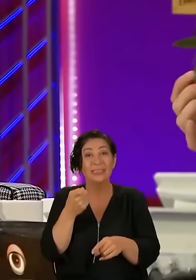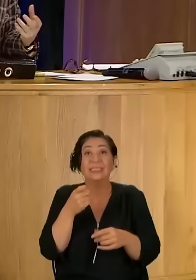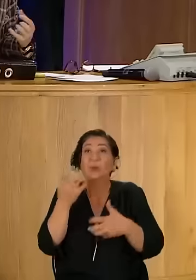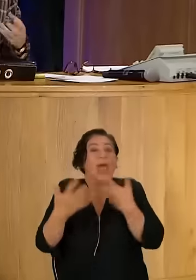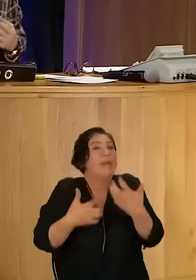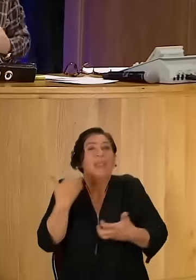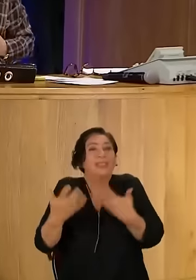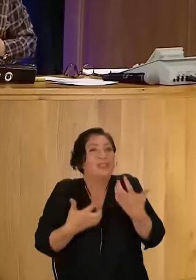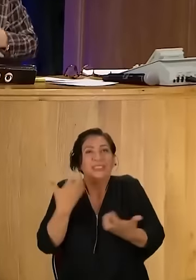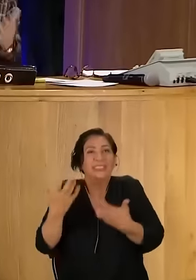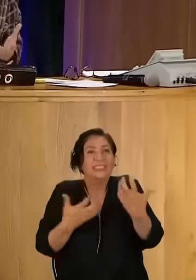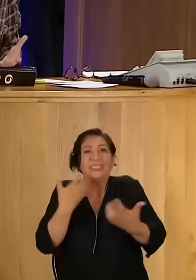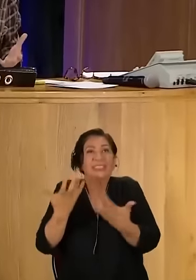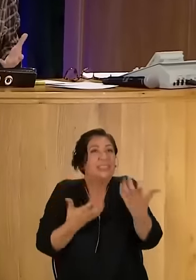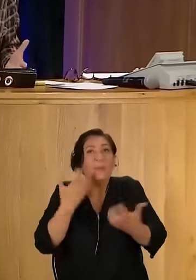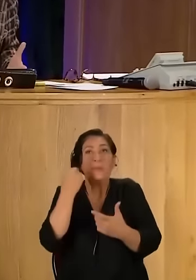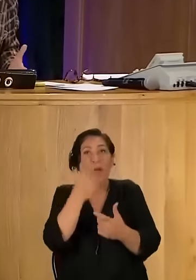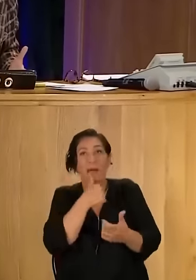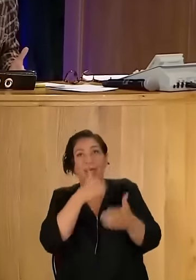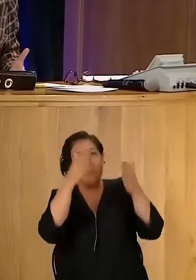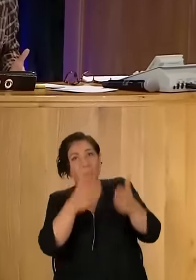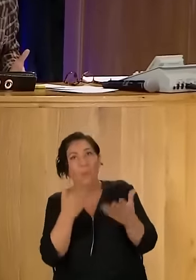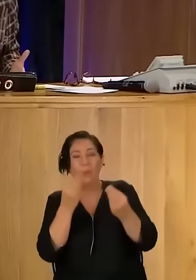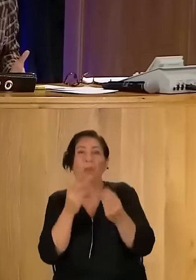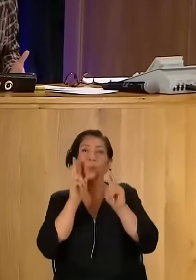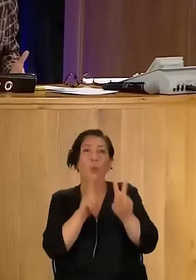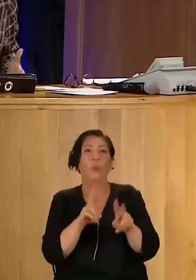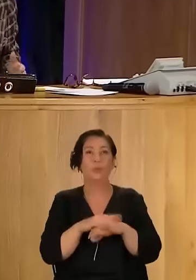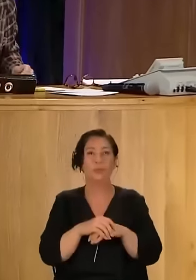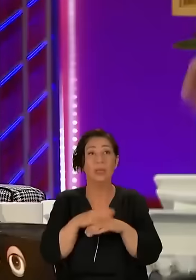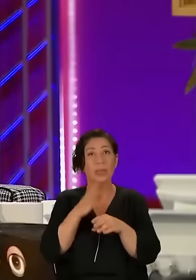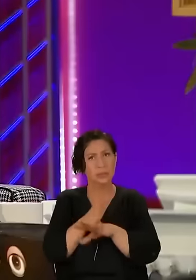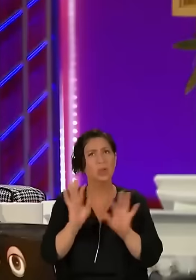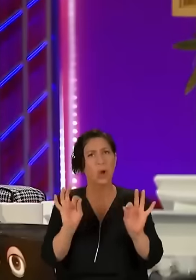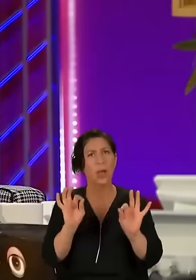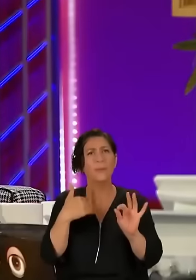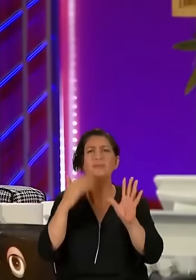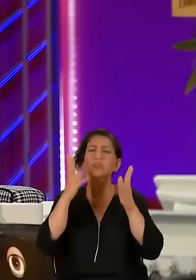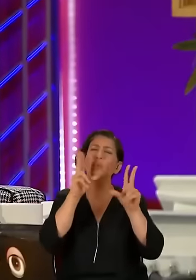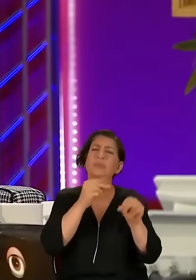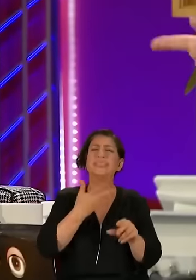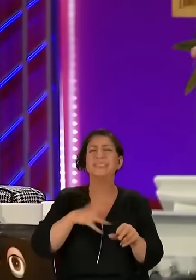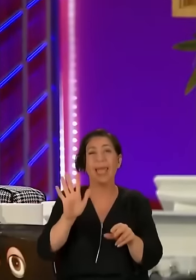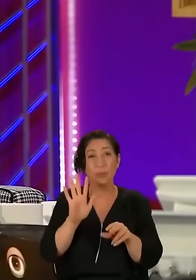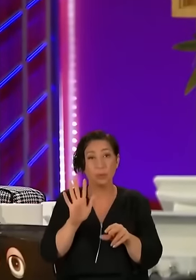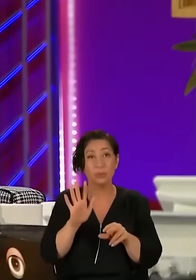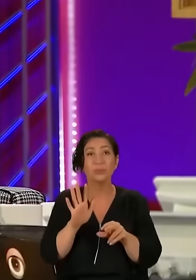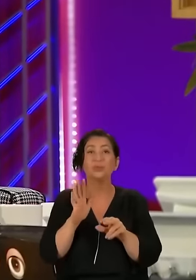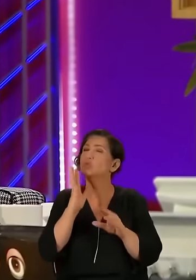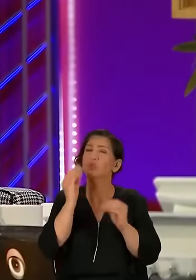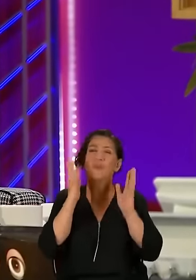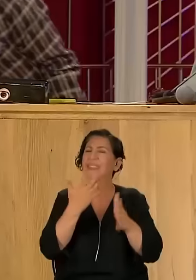cıvıl cıvıl ve içinden enerji fışkıran bir insan olarak görüyorum. Gerçekten öyle. Çok uyumayı sevmiyorum. Uyumayı sevmiyorum.